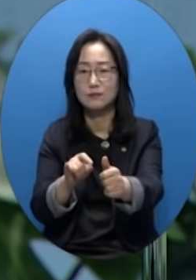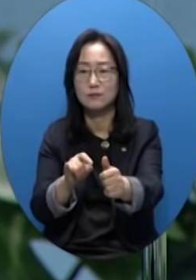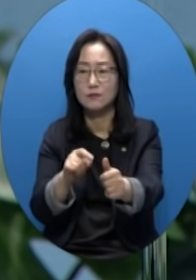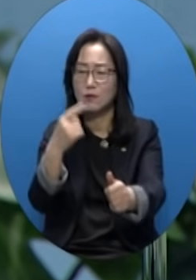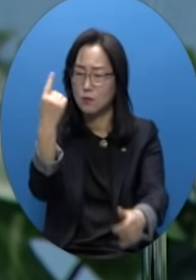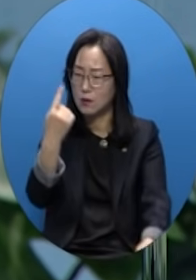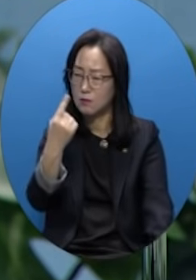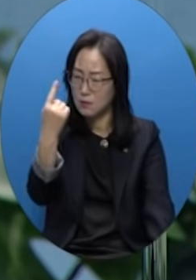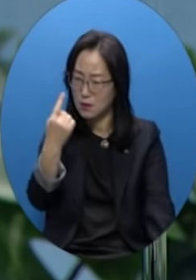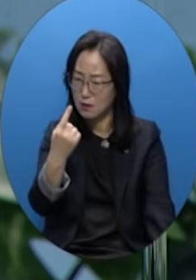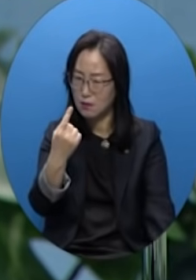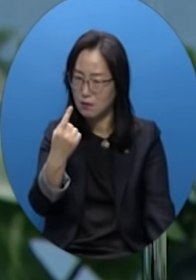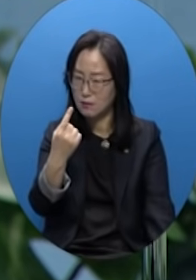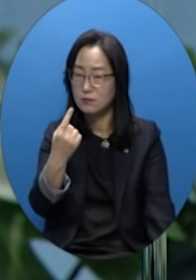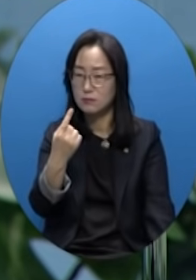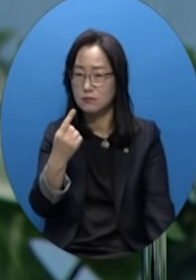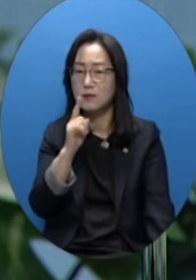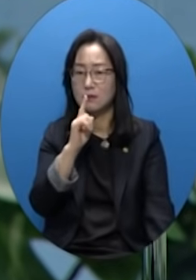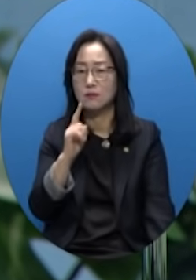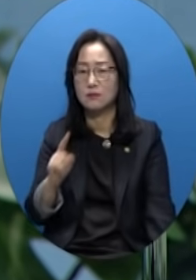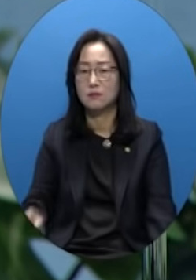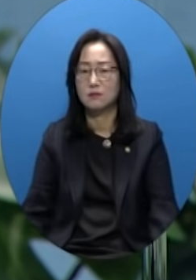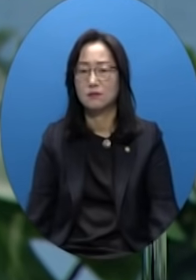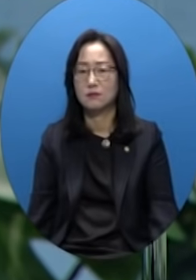다 보게 될 것이다 이런 얘기를 합니다